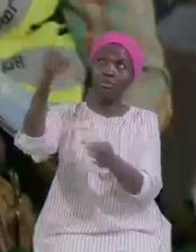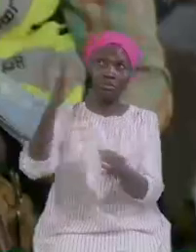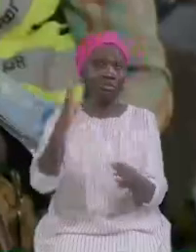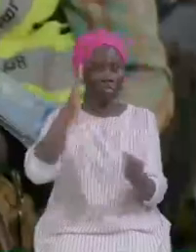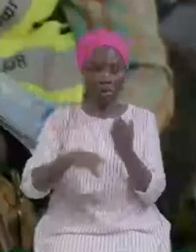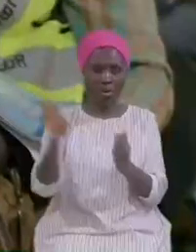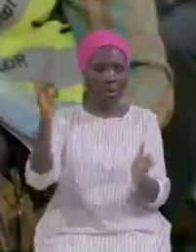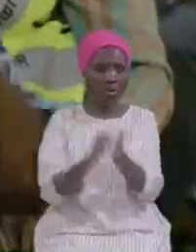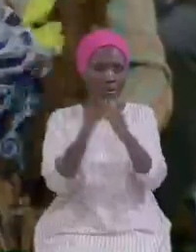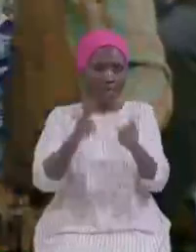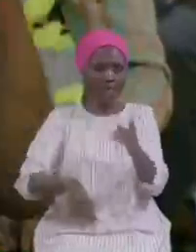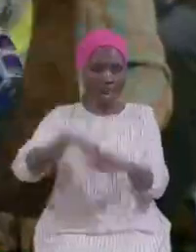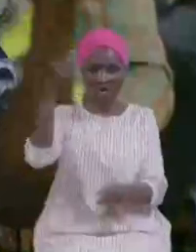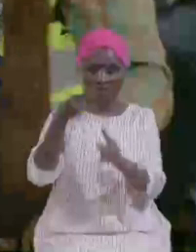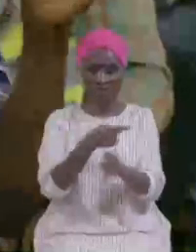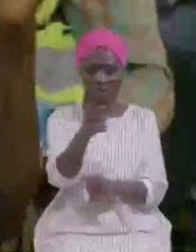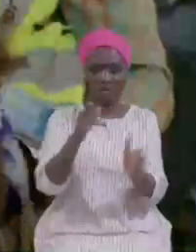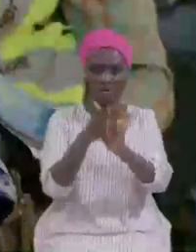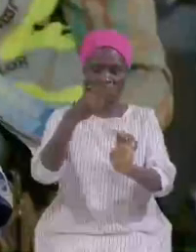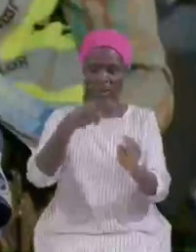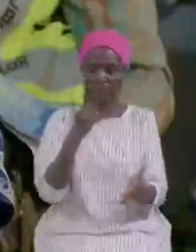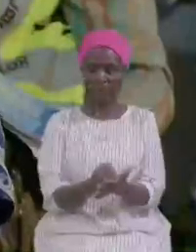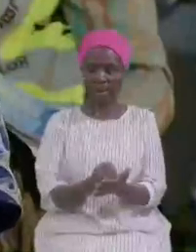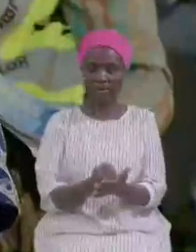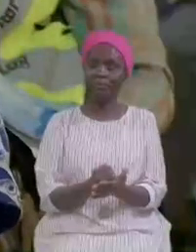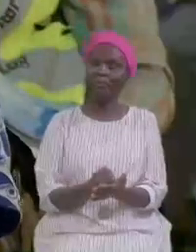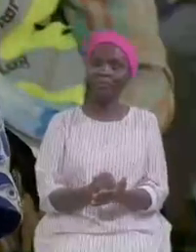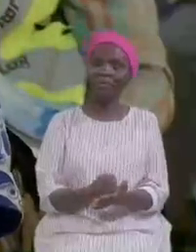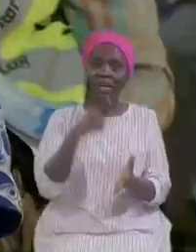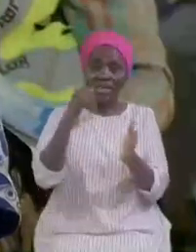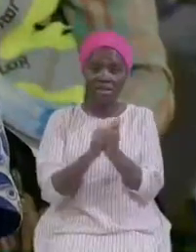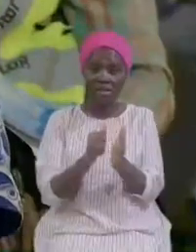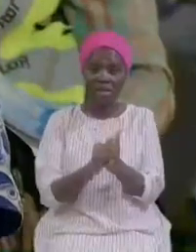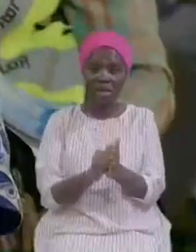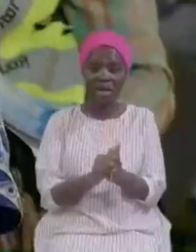de Christ va chasser cette personne de ta vie. Il dit,